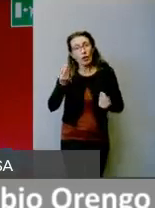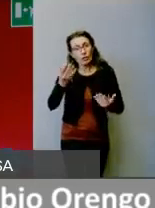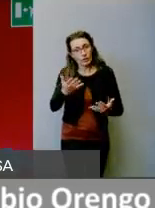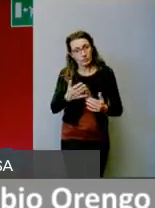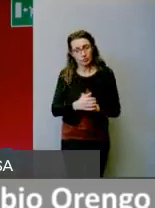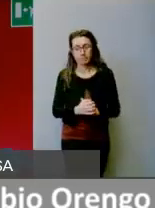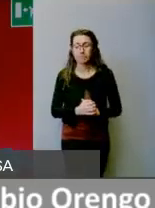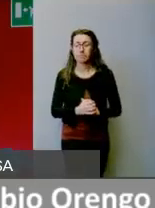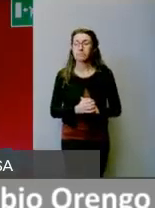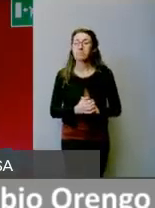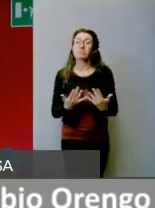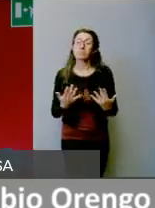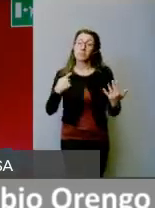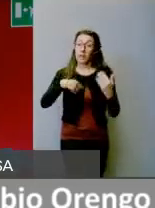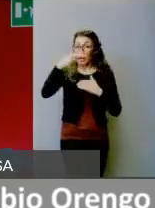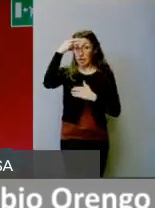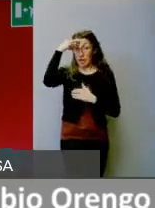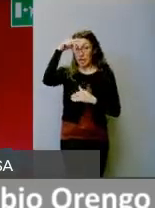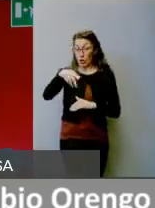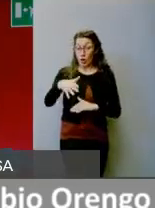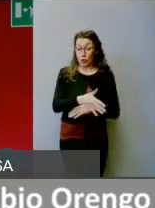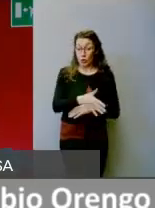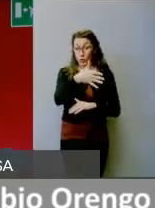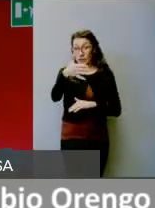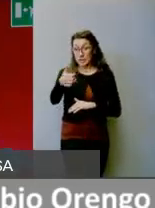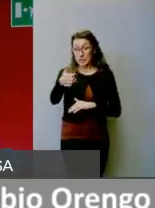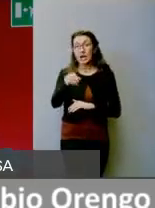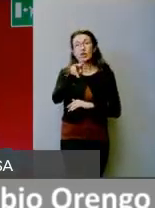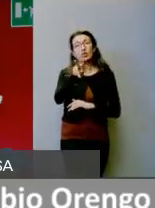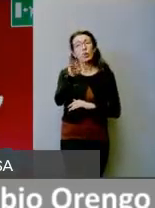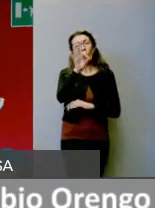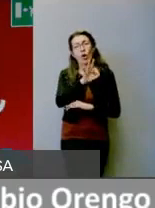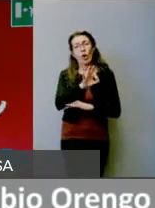che quest'anno il 2 di ottobre